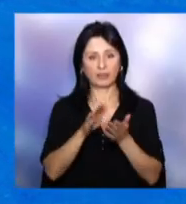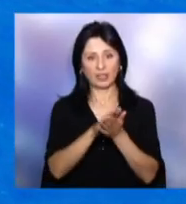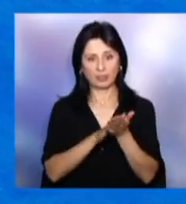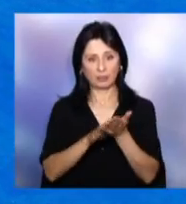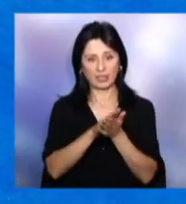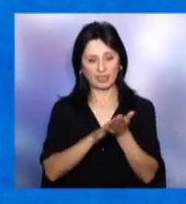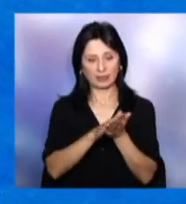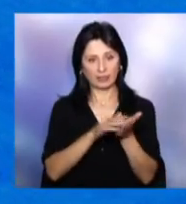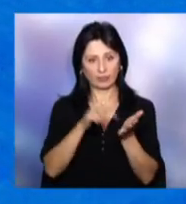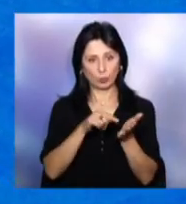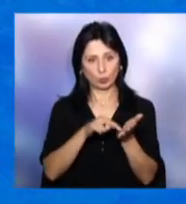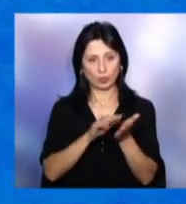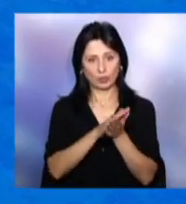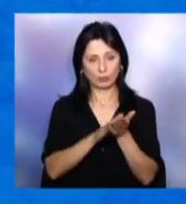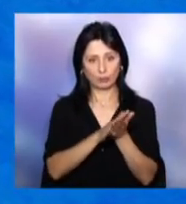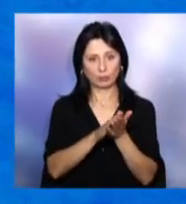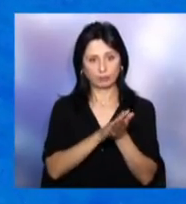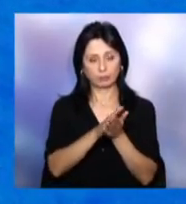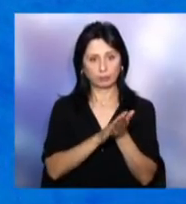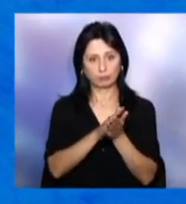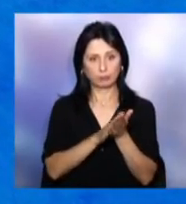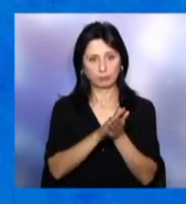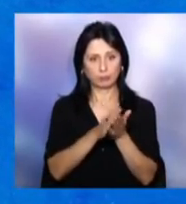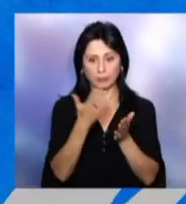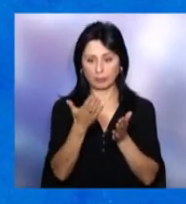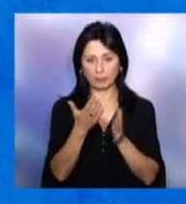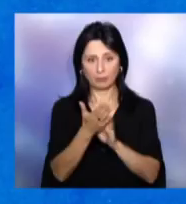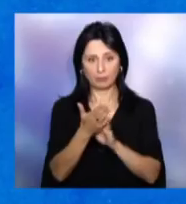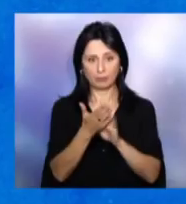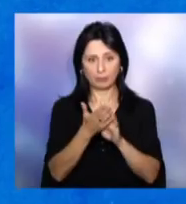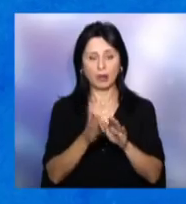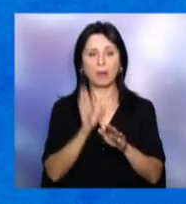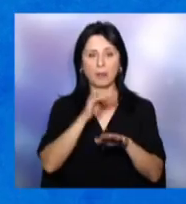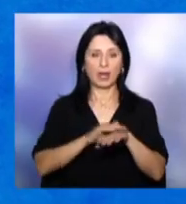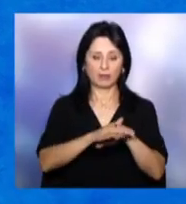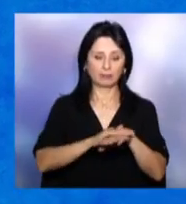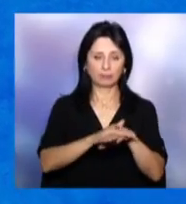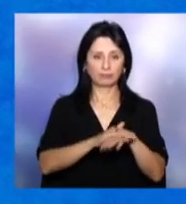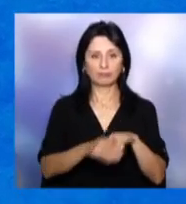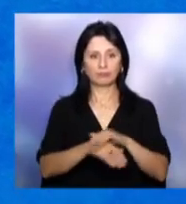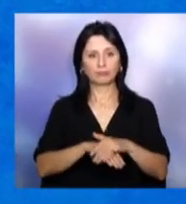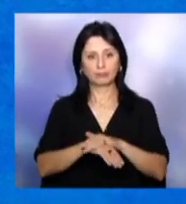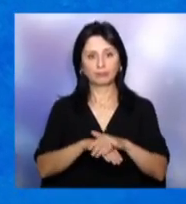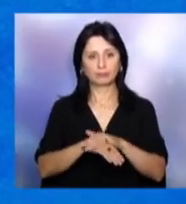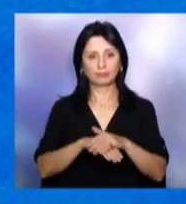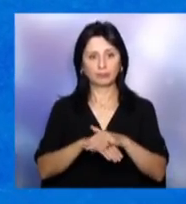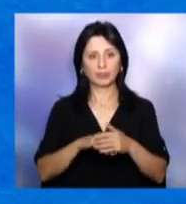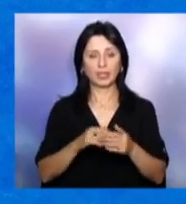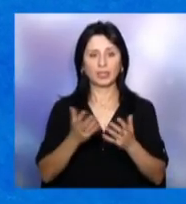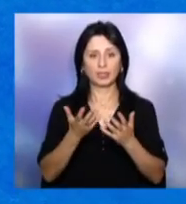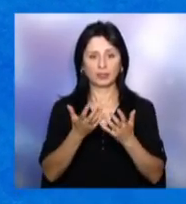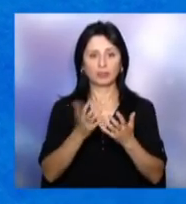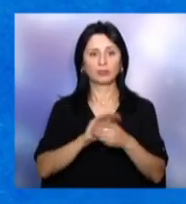შიგნითა ზედაპირი. ასევე დაიმუშავეთ ჯერ ერთი მტევნის ზურგი, შემდეგ მეორე. ერთმანეთის